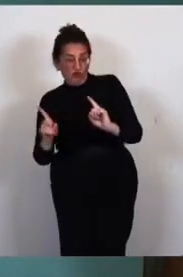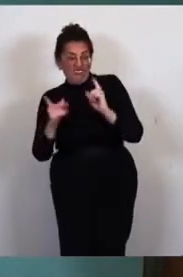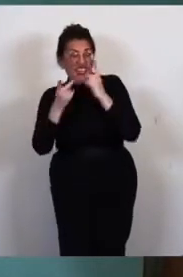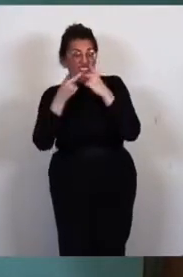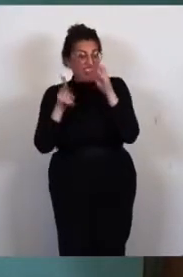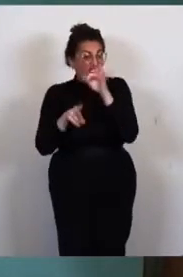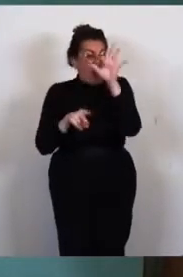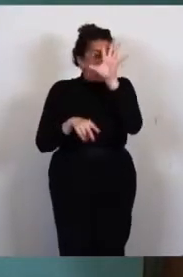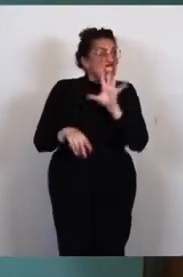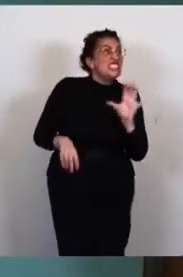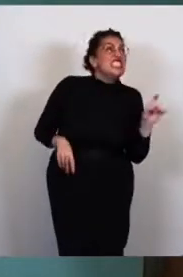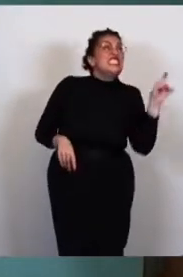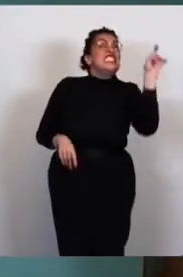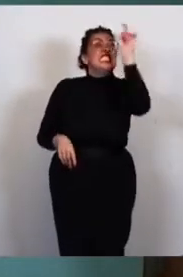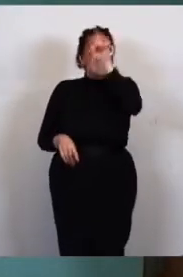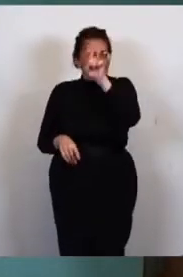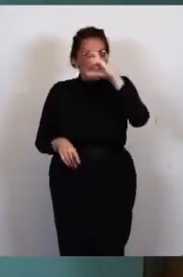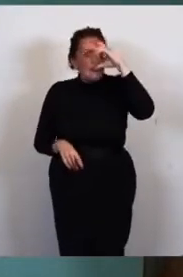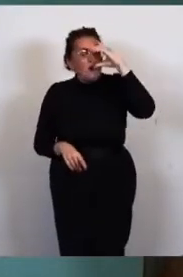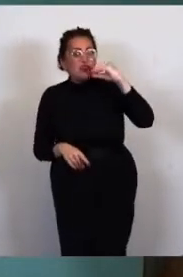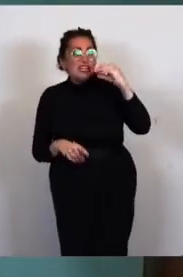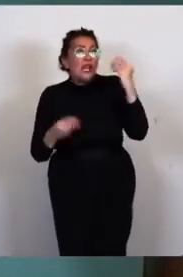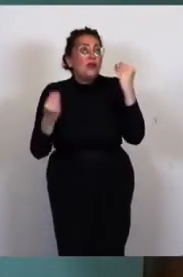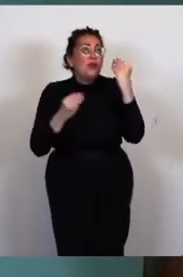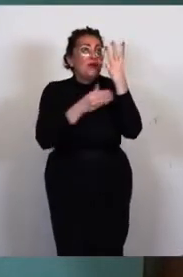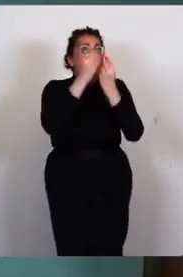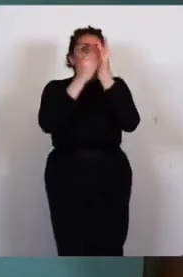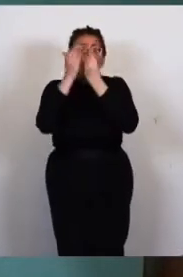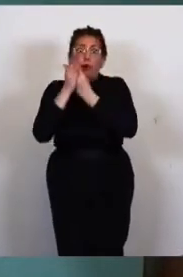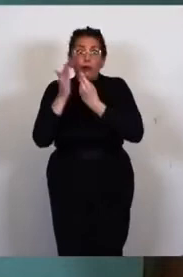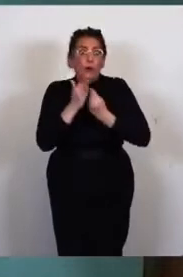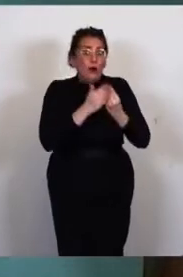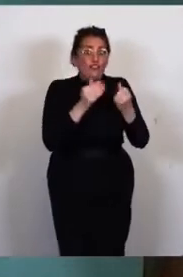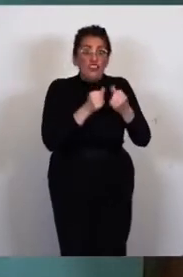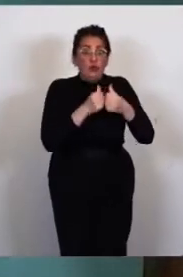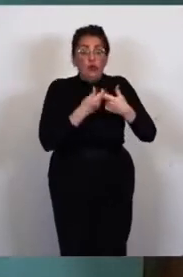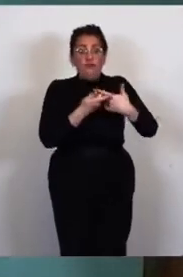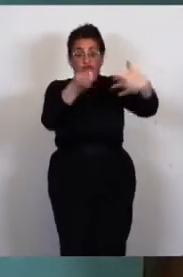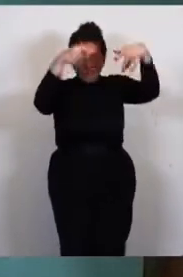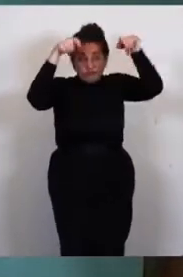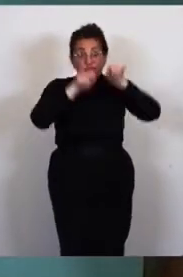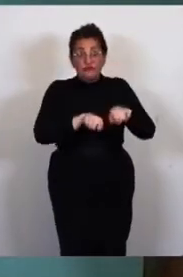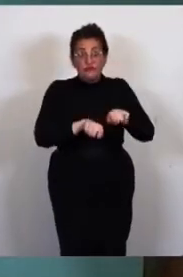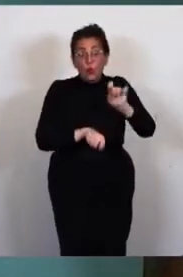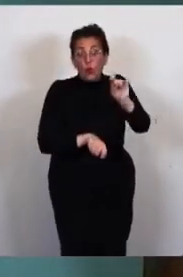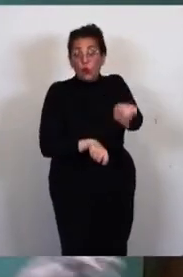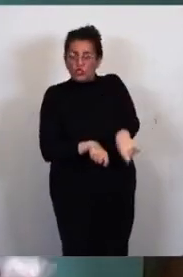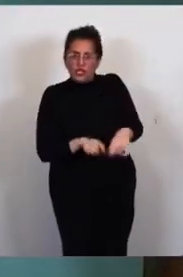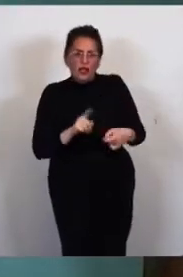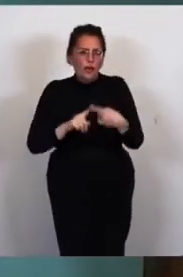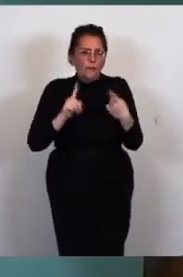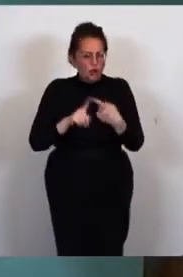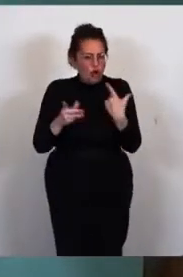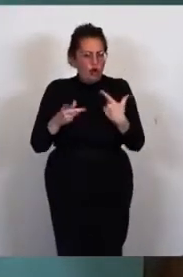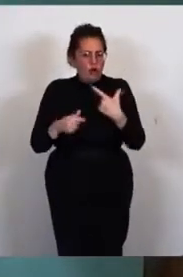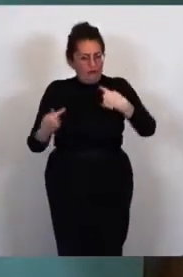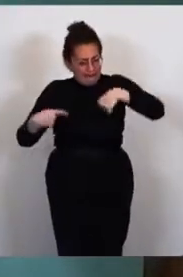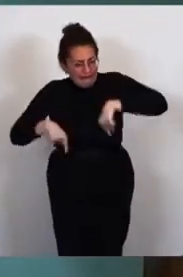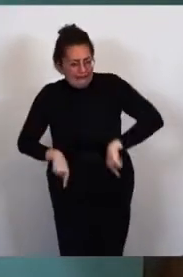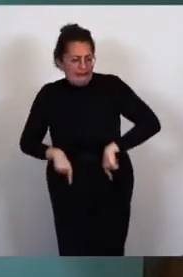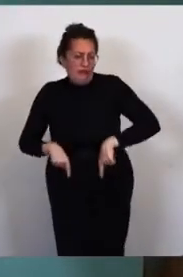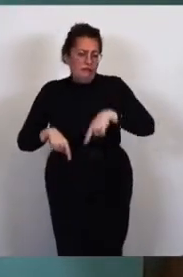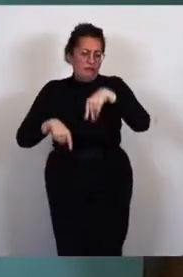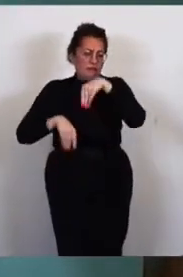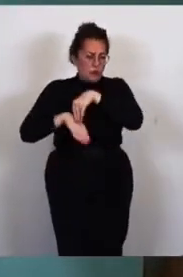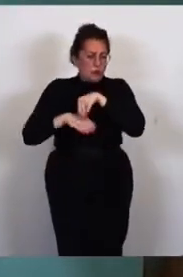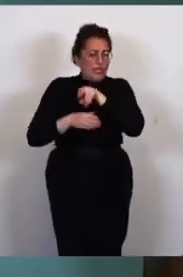qu'ils n'ont plus de professionnels. Donc là, il faut aussi qu'on arrive à travailler avec la métropole et surtout le conseil régional et l'État sur la mise en œuvre de lieux de formation,